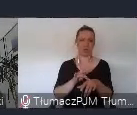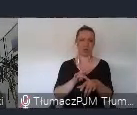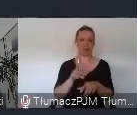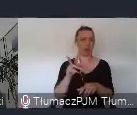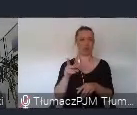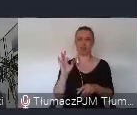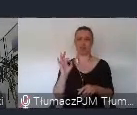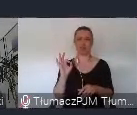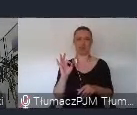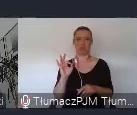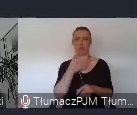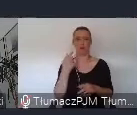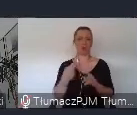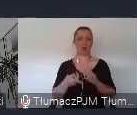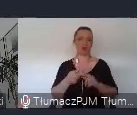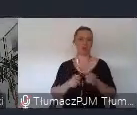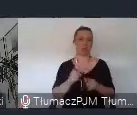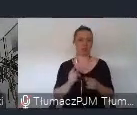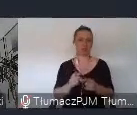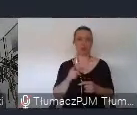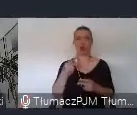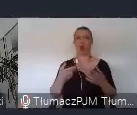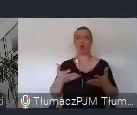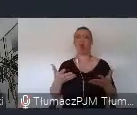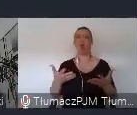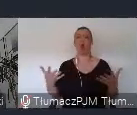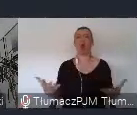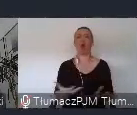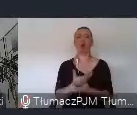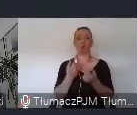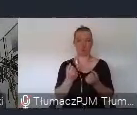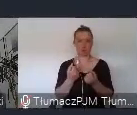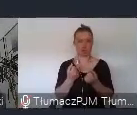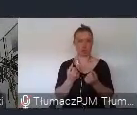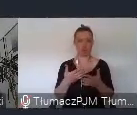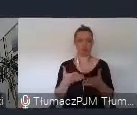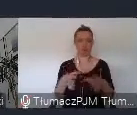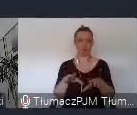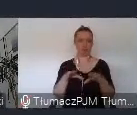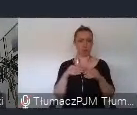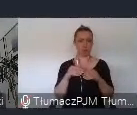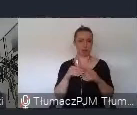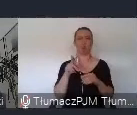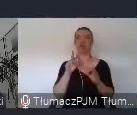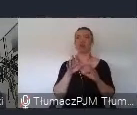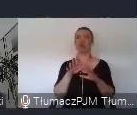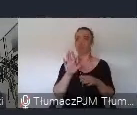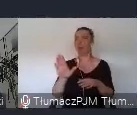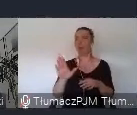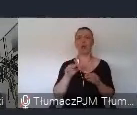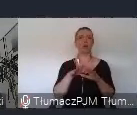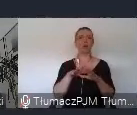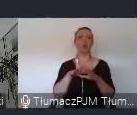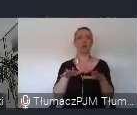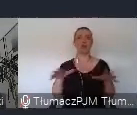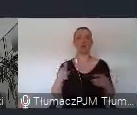zerowa. Odbiorca tutaj uzyskuje w Zielonym Ładzie i w PIT 55 trochę dużo większą rolę, dlatego że przede wszystkim